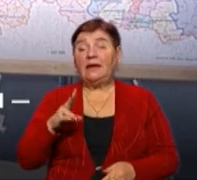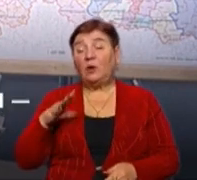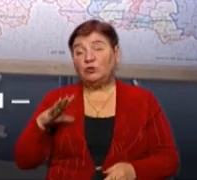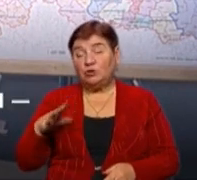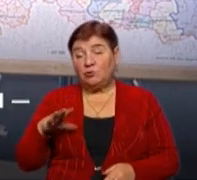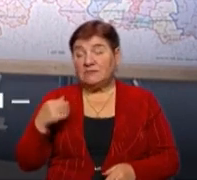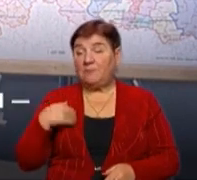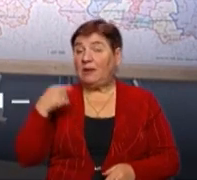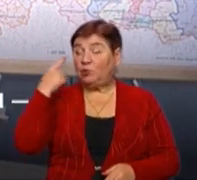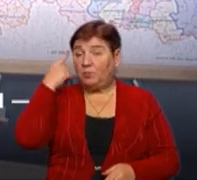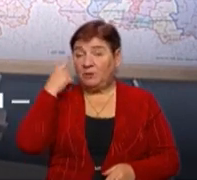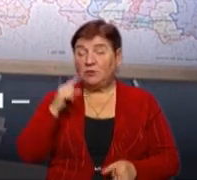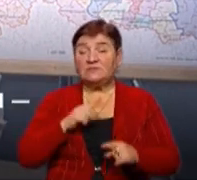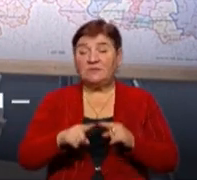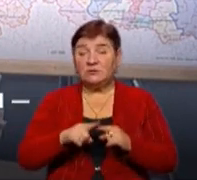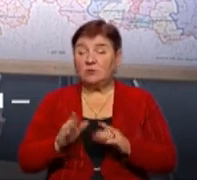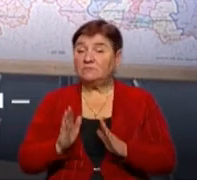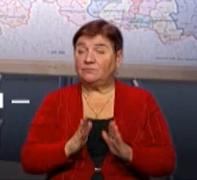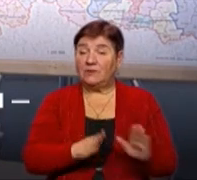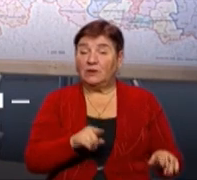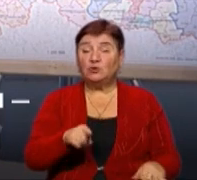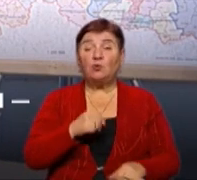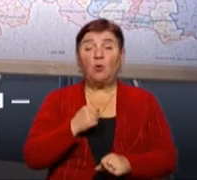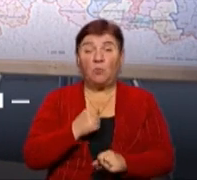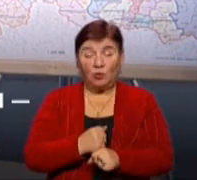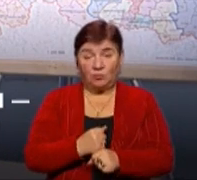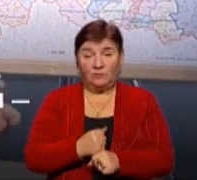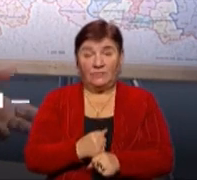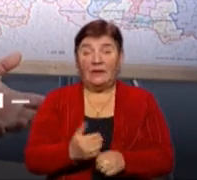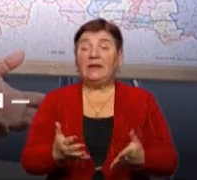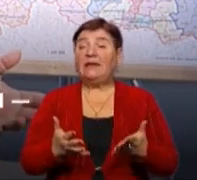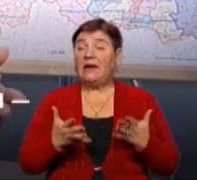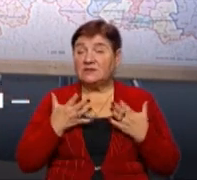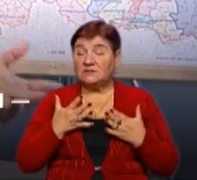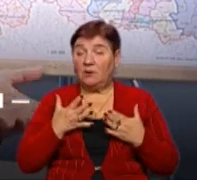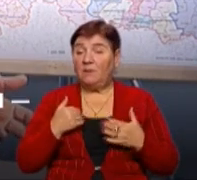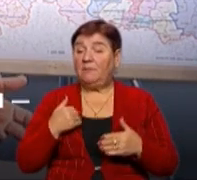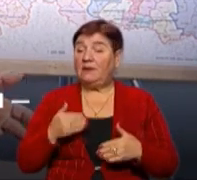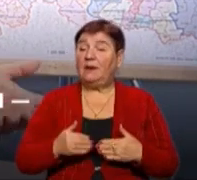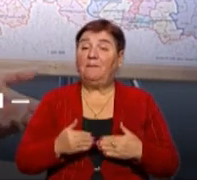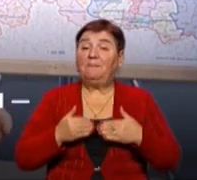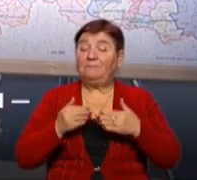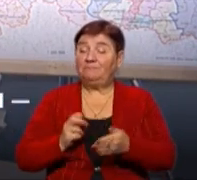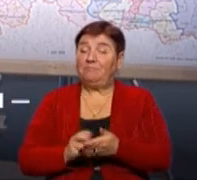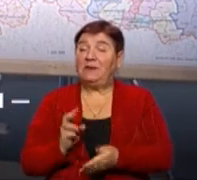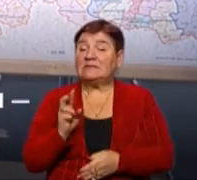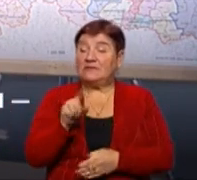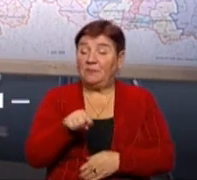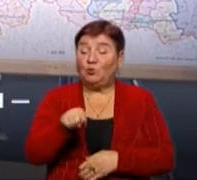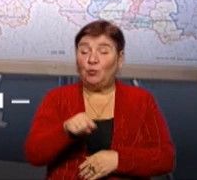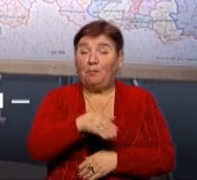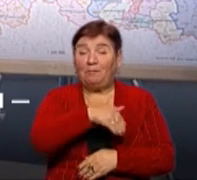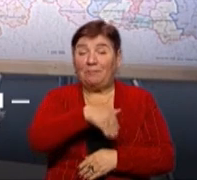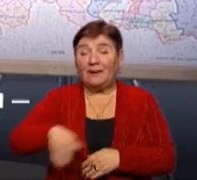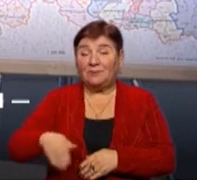очікується. Ми думаємо, що ми достатньо швидко налагодимо цю роботу. І ясно, що ми не перестрибнемо через ту